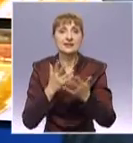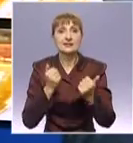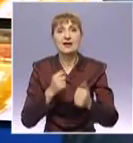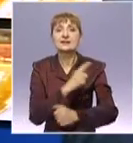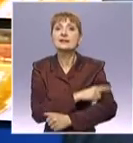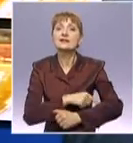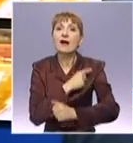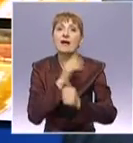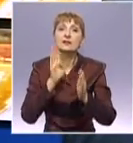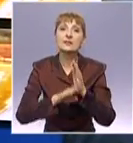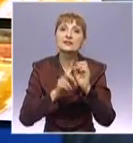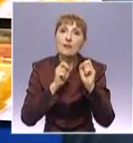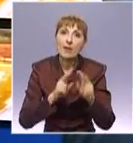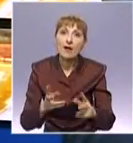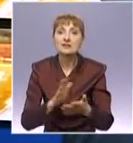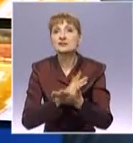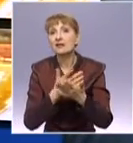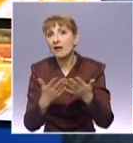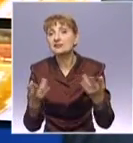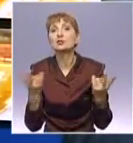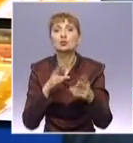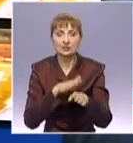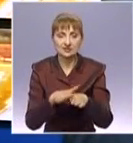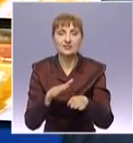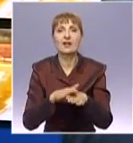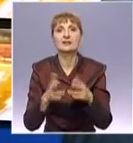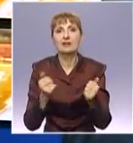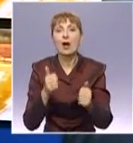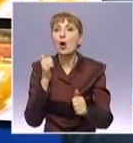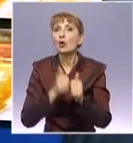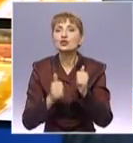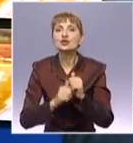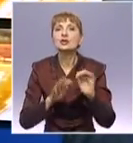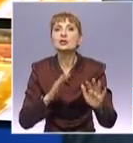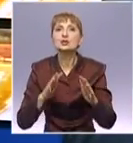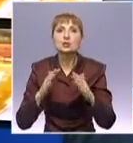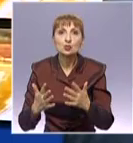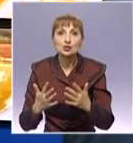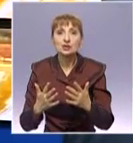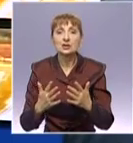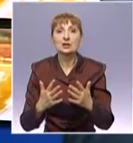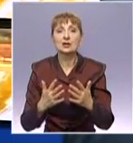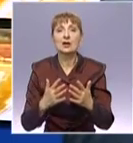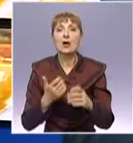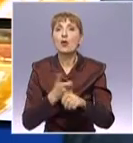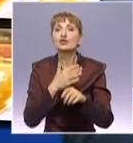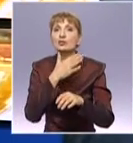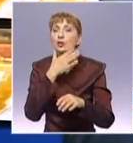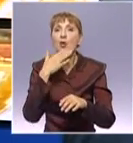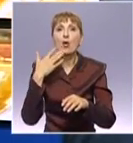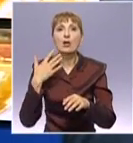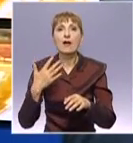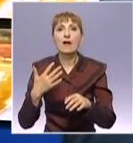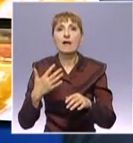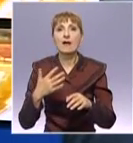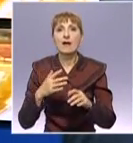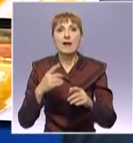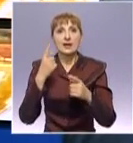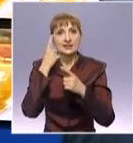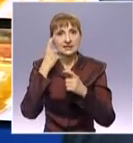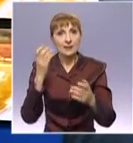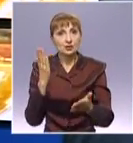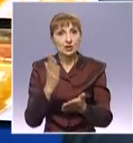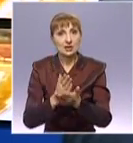санитарной безопасности, противопожарной безопасности, потому что учтили случаи в связи с ведением, то есть очень много передаются сообщений